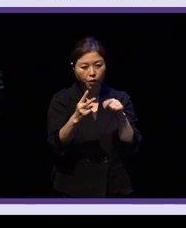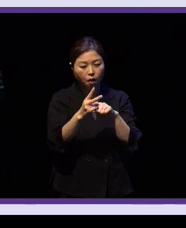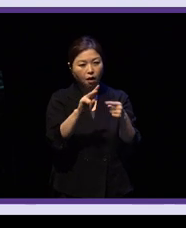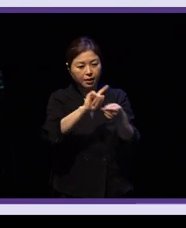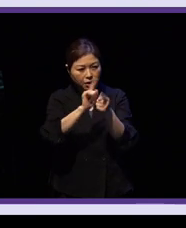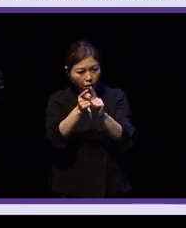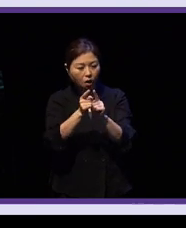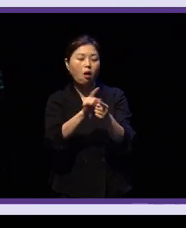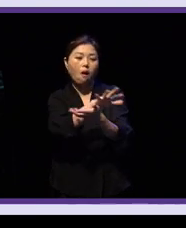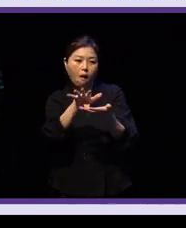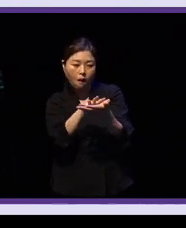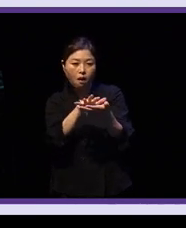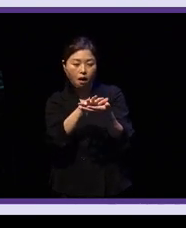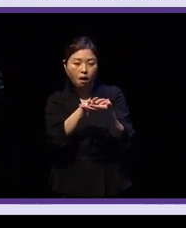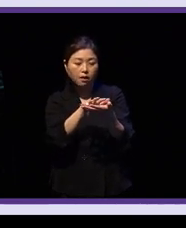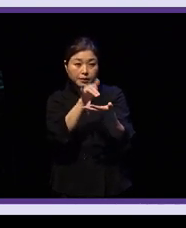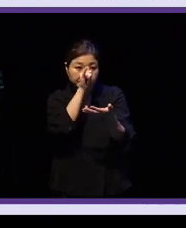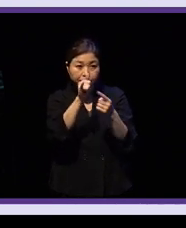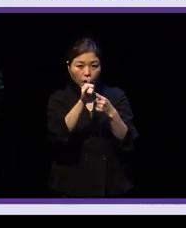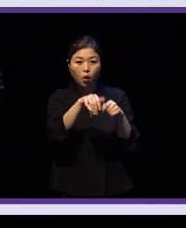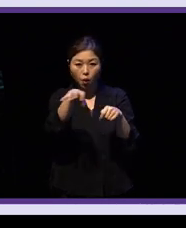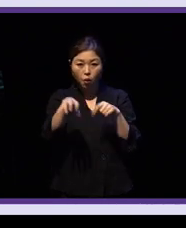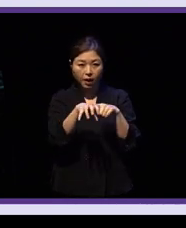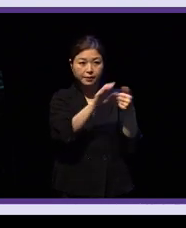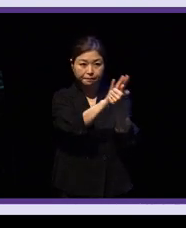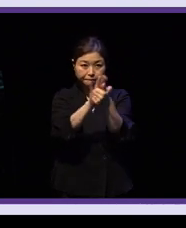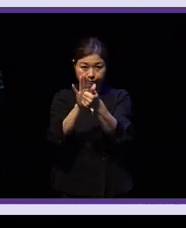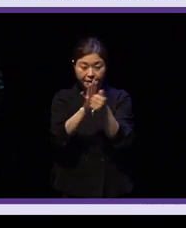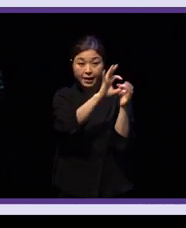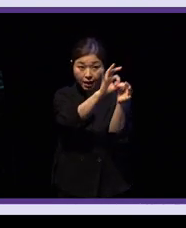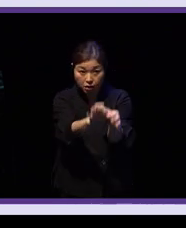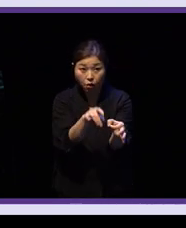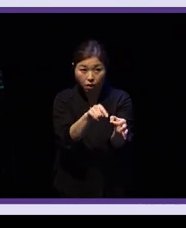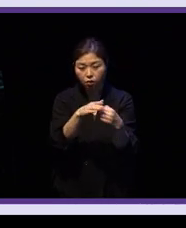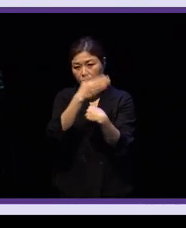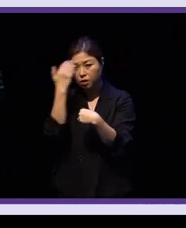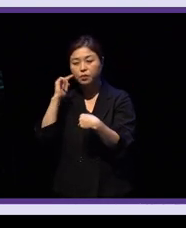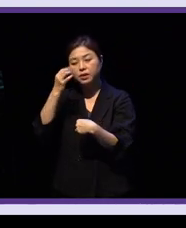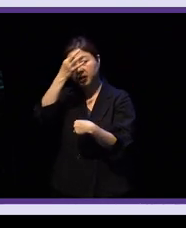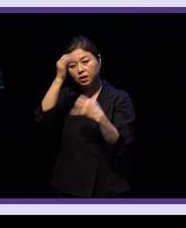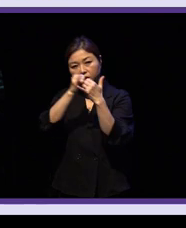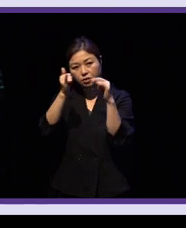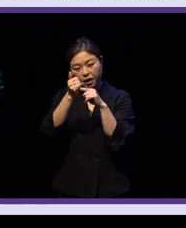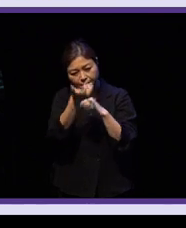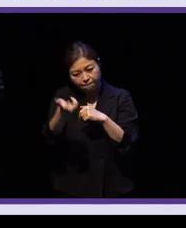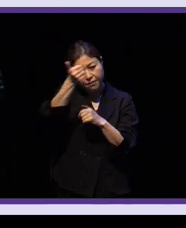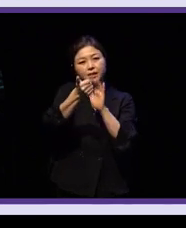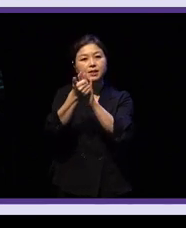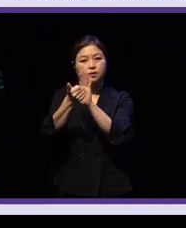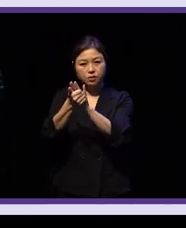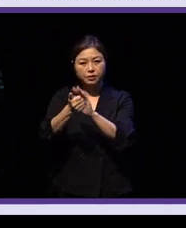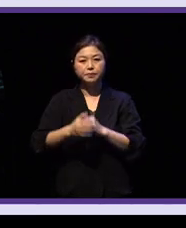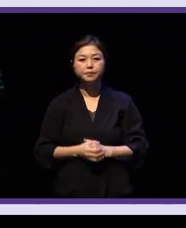처음 시작된 공간 지원을 계속 유지하면서 청년 예술가 여러분들의 도약을 지원하게 되겠습니다